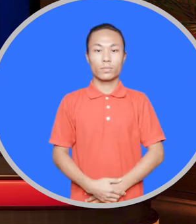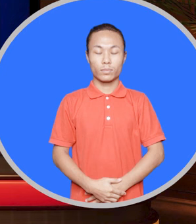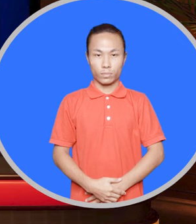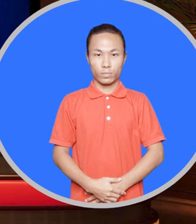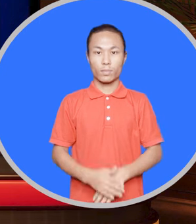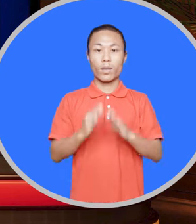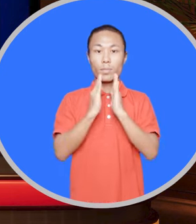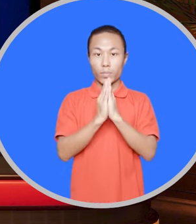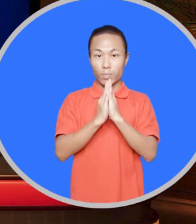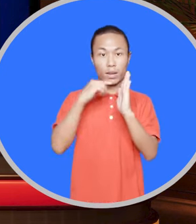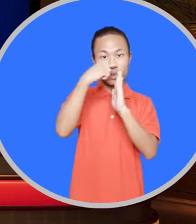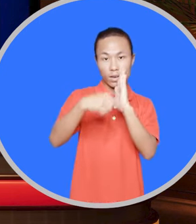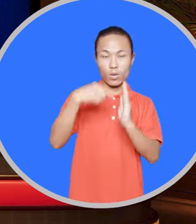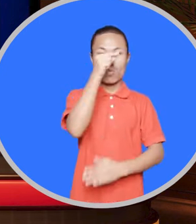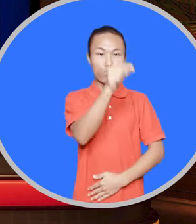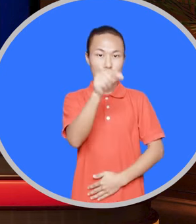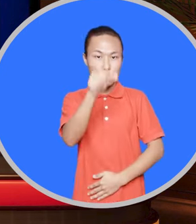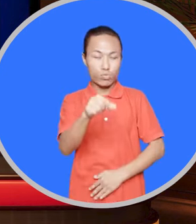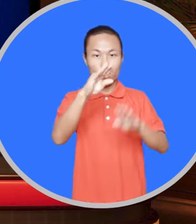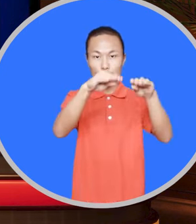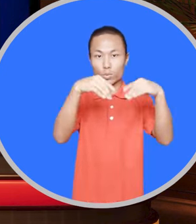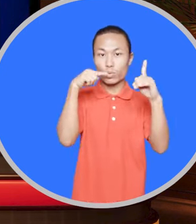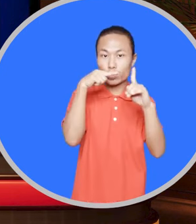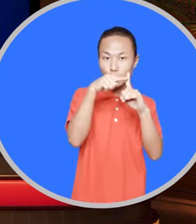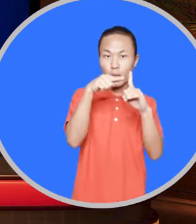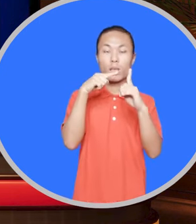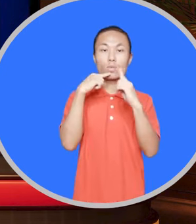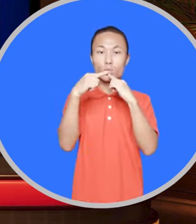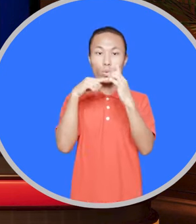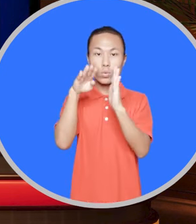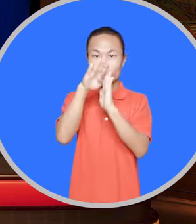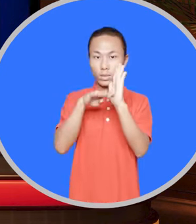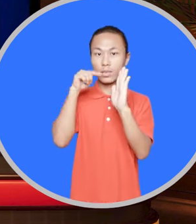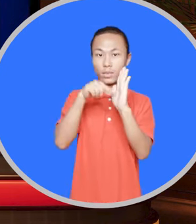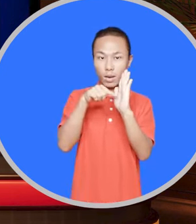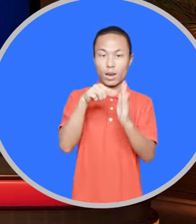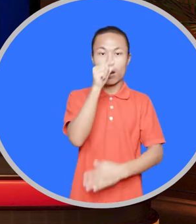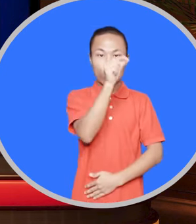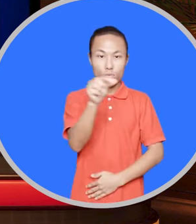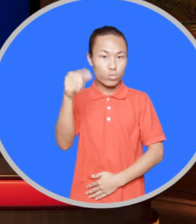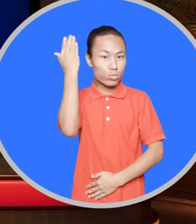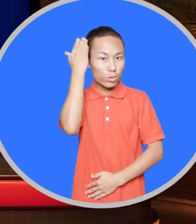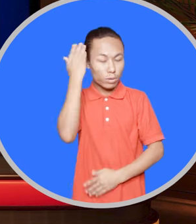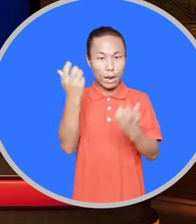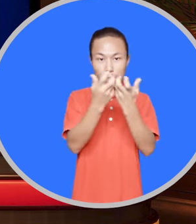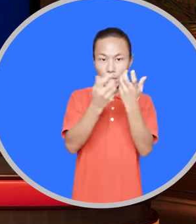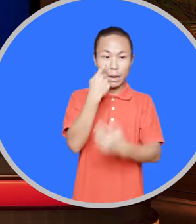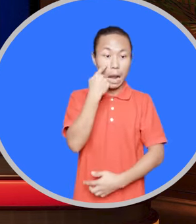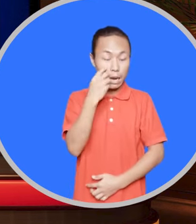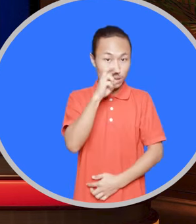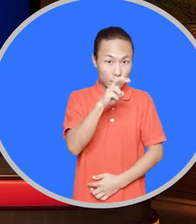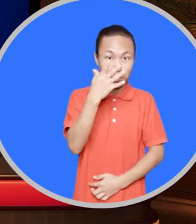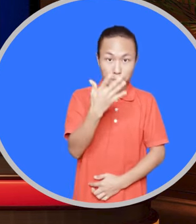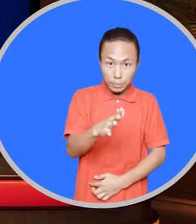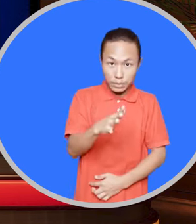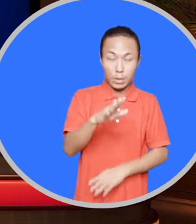။ပြည်သူရေးရာကိစ္စတွေကိုဆွေးနွေးအဖြေရှာတဲ့နေရာမှာအရှိပကတိနဲ့ကင်းကွာလို့မရကြောင်းလူတို့ကလက်တွေ့ခံစားနေရတဲ့အခက်အခဲ